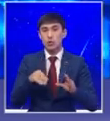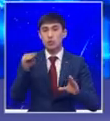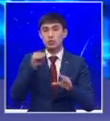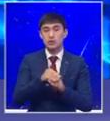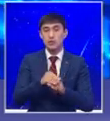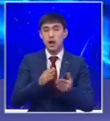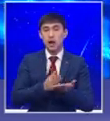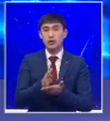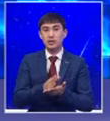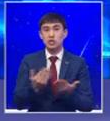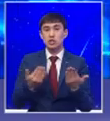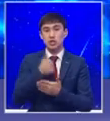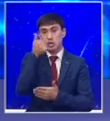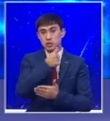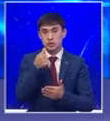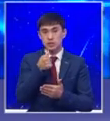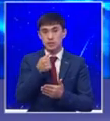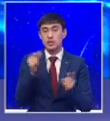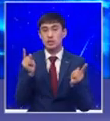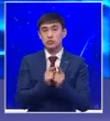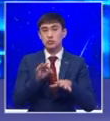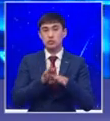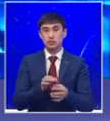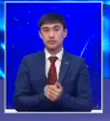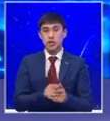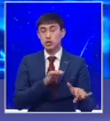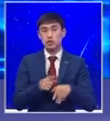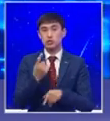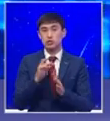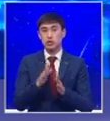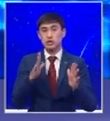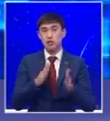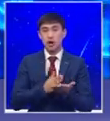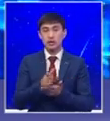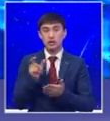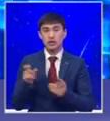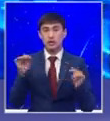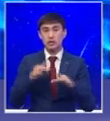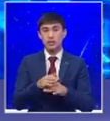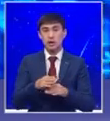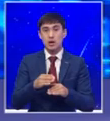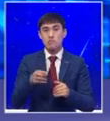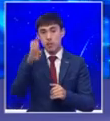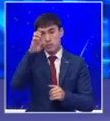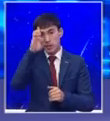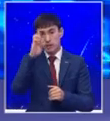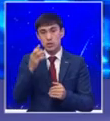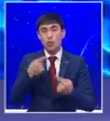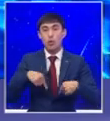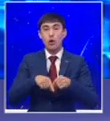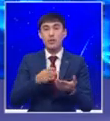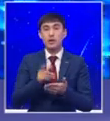үлес қосқан өңір ардагерлерімен жаңа жыл қарсаңында кездесу өткізді. Шараға 100-ден аса ардагер келді. Қатарында мемлекет және